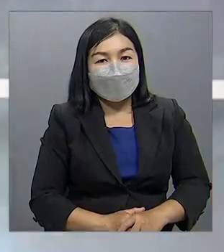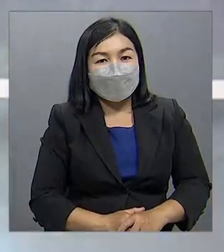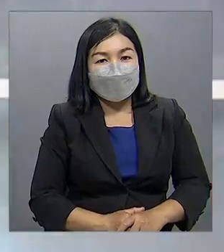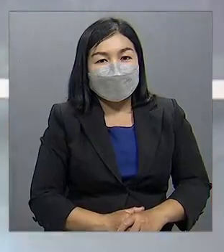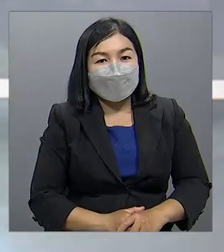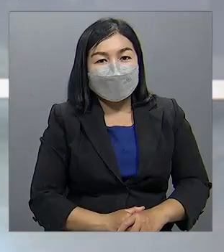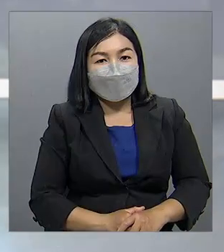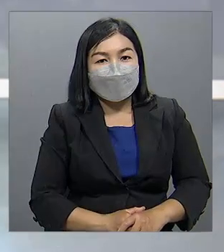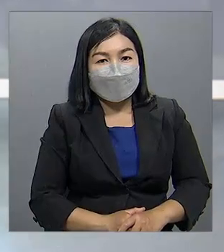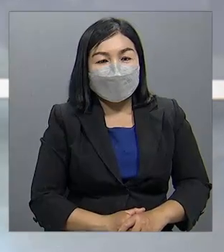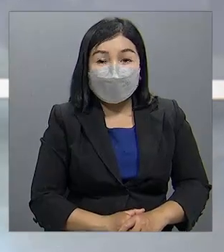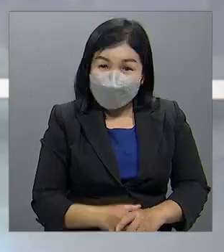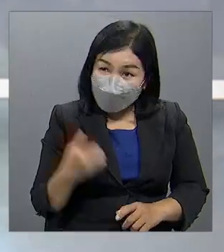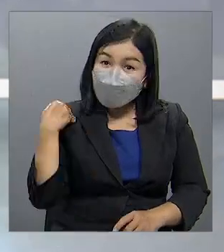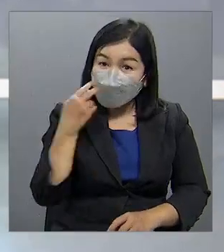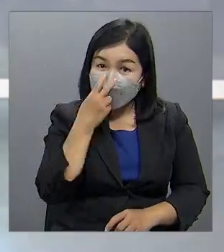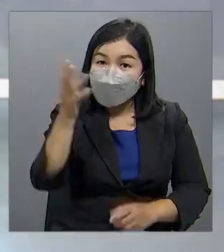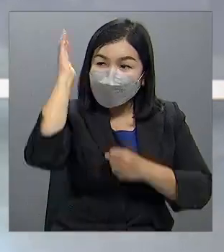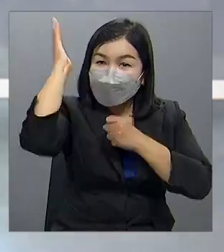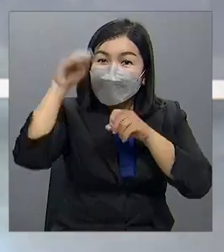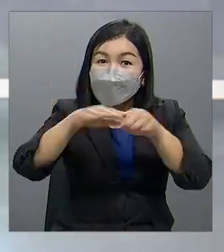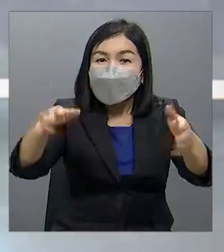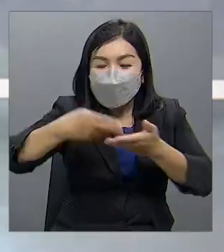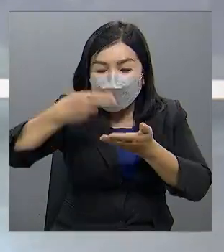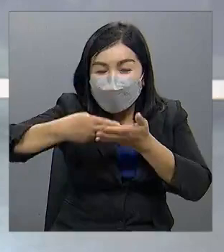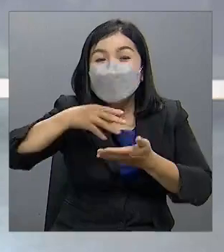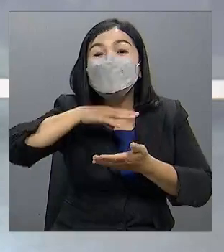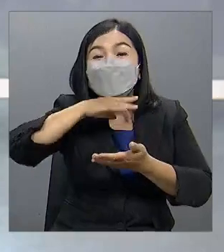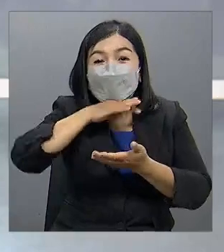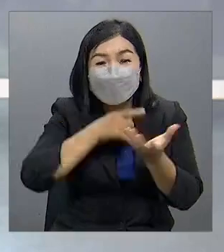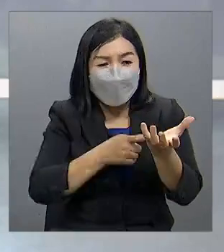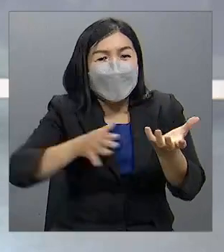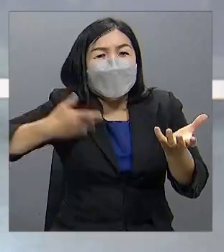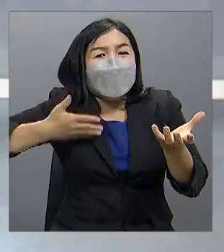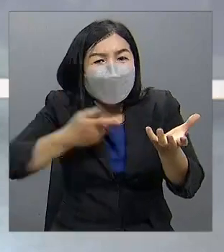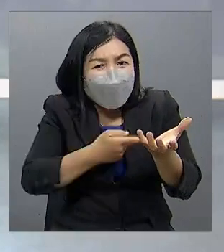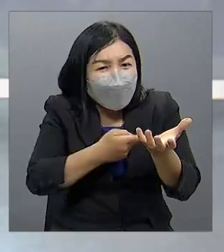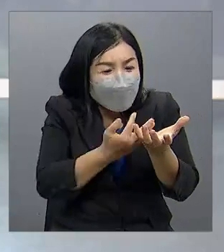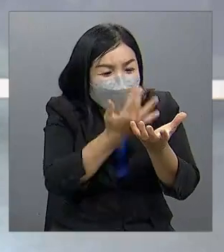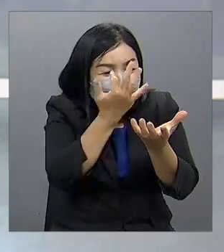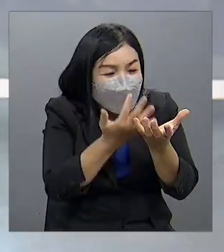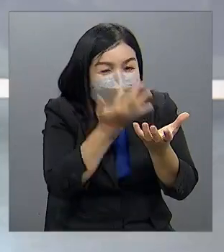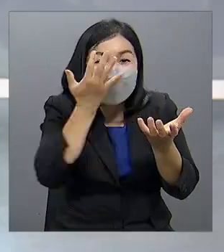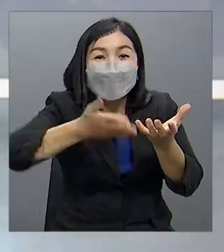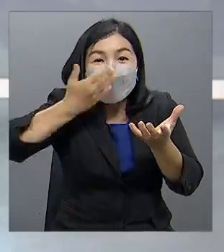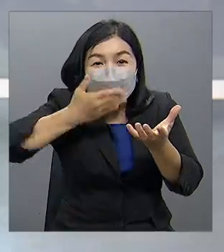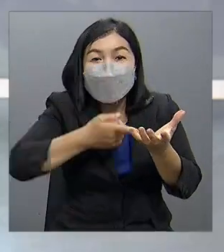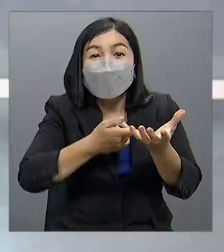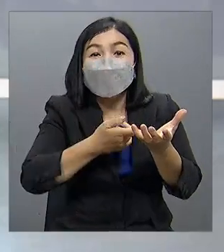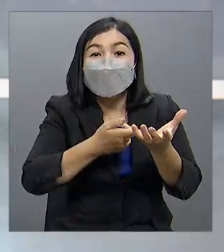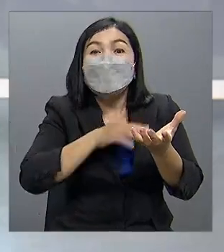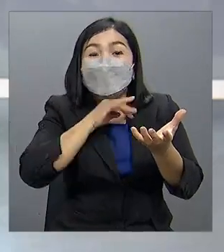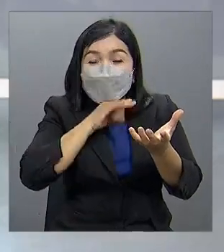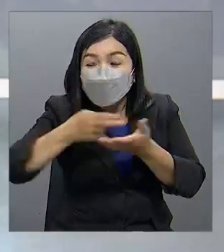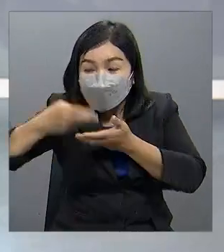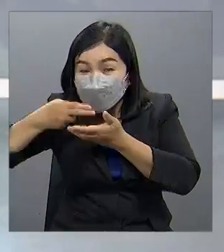นี่เป็นยังไงล่ะคะก๋วยเตี๋ยวหมูบนจานร้อนนั่นเองนะคะอย่างที่พี่เขาบอกไว้นะว่าก๋วยเตี๋ยวหมูก็คือก๋วยเตี๋ยวหมูแ